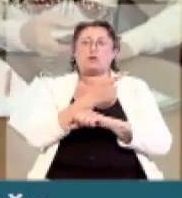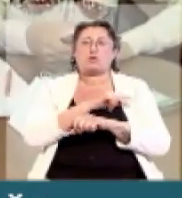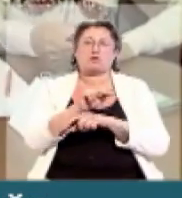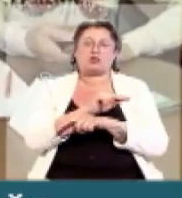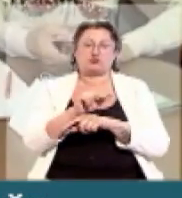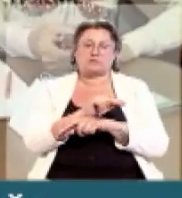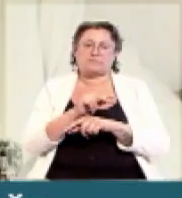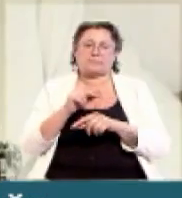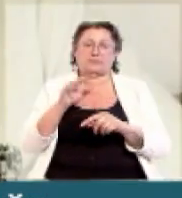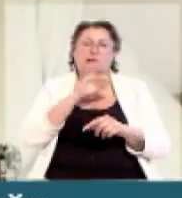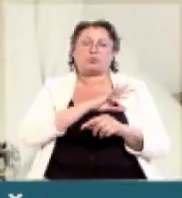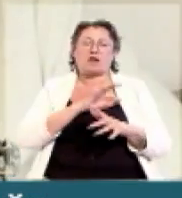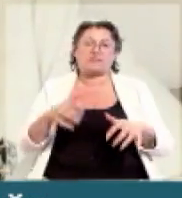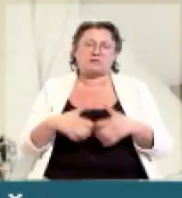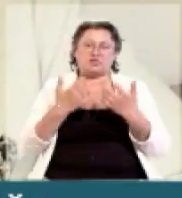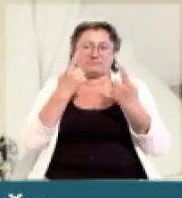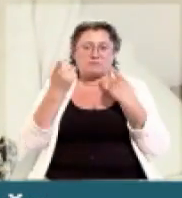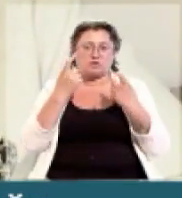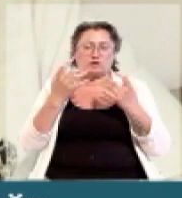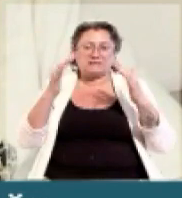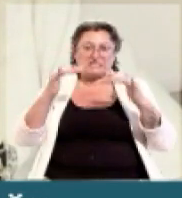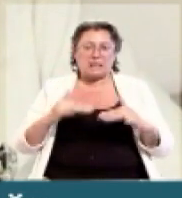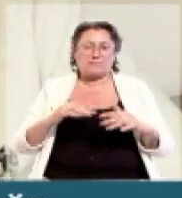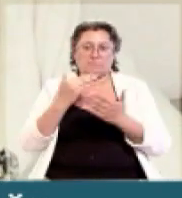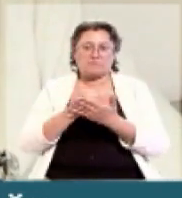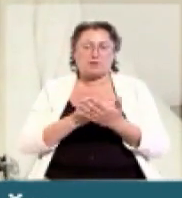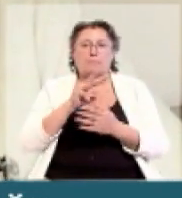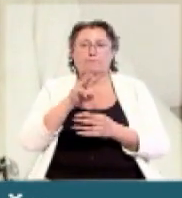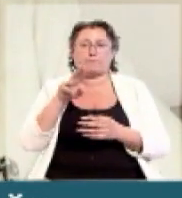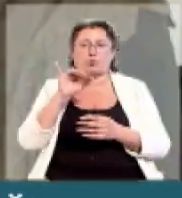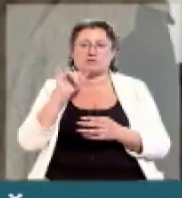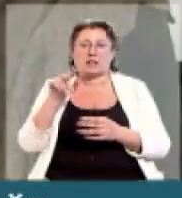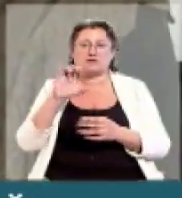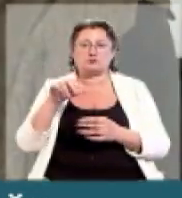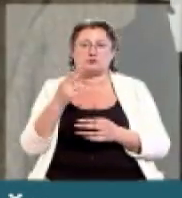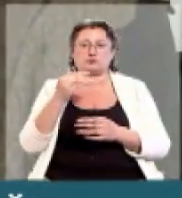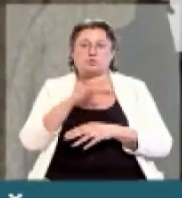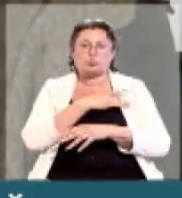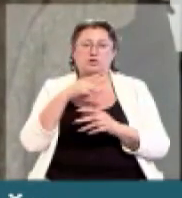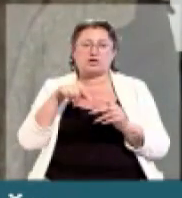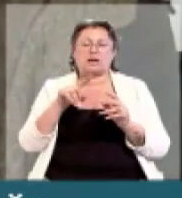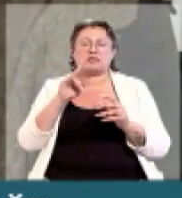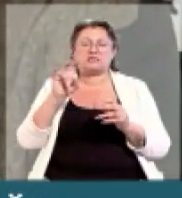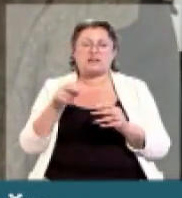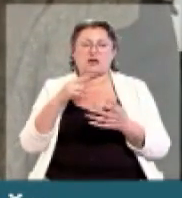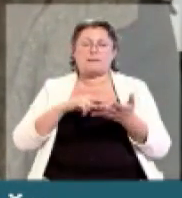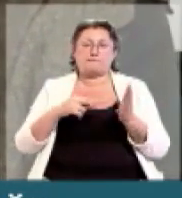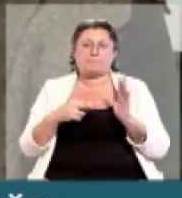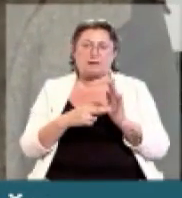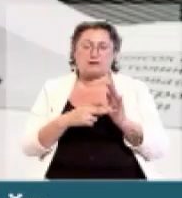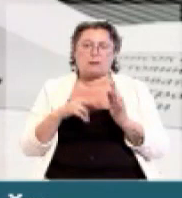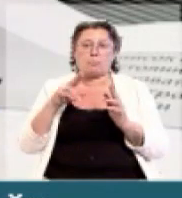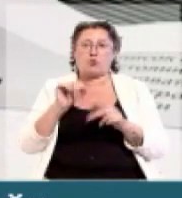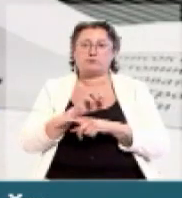лечения. Внедрение автоматизированной информационной системы портал социальных услуг предусмотрено в рамках национального плана